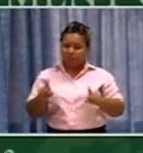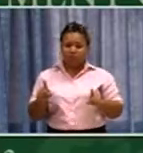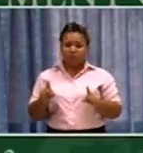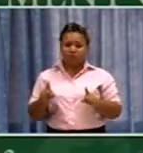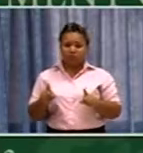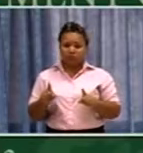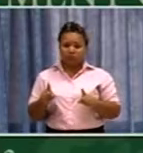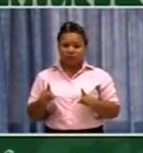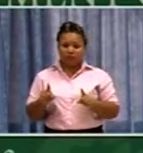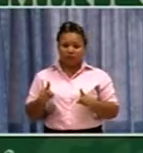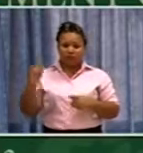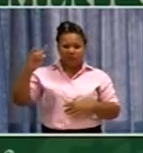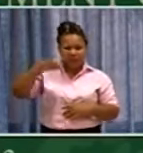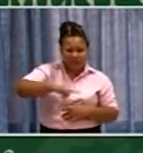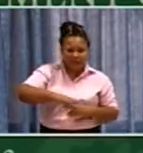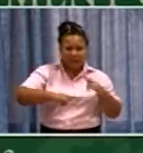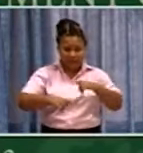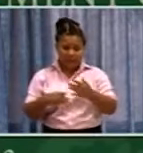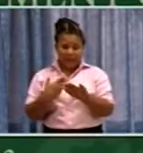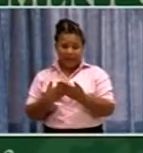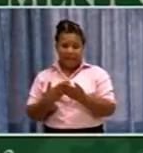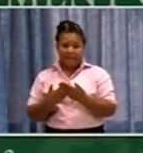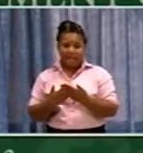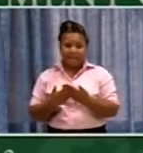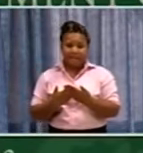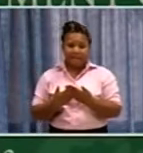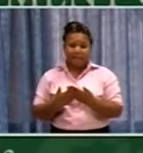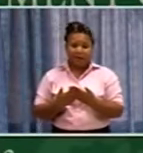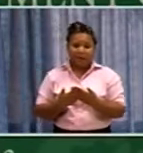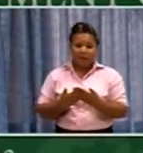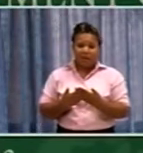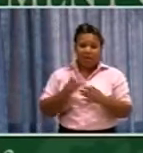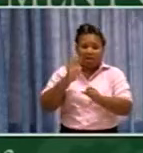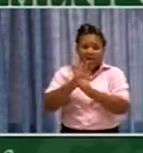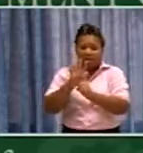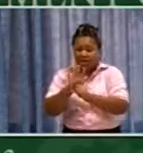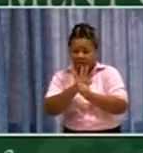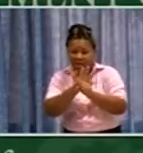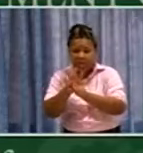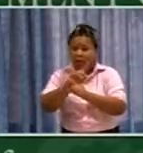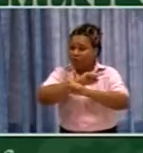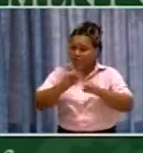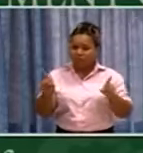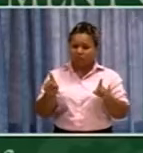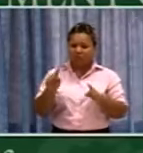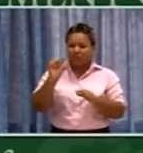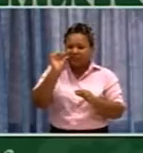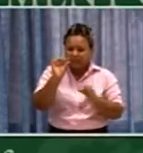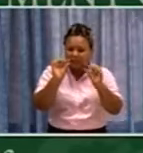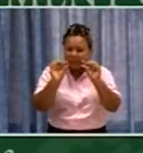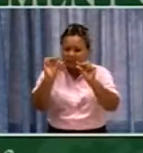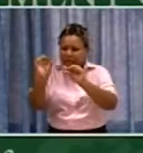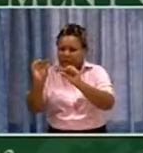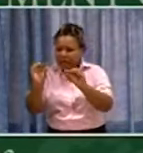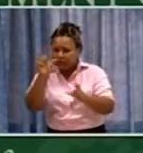ou on vient cécile, s'il y a une restriction qui couvre sa pays entier, on ne peut pas traverser. Et s'il arrive un